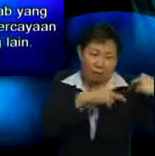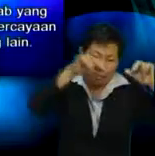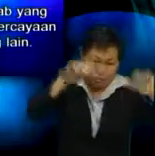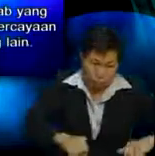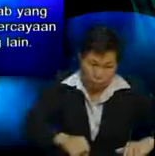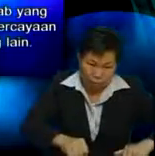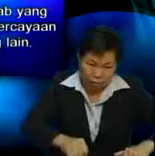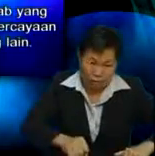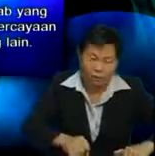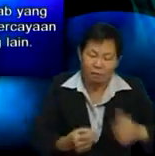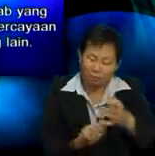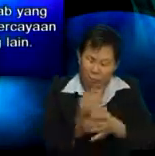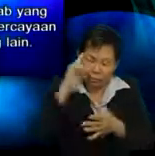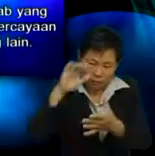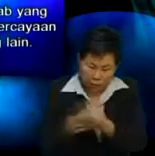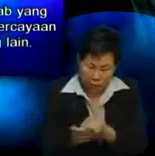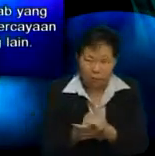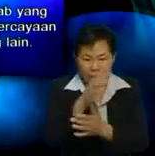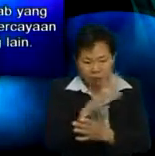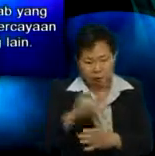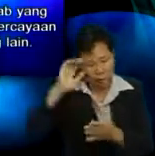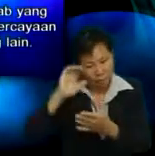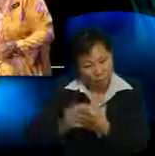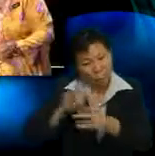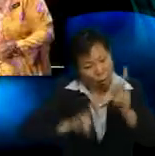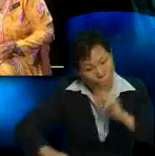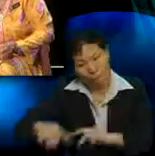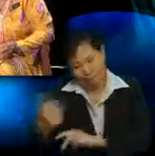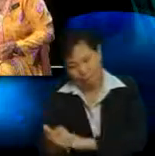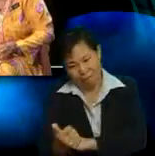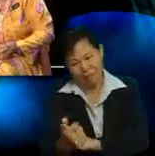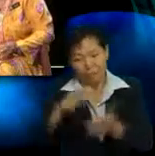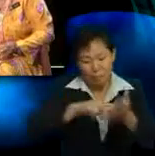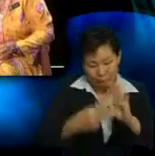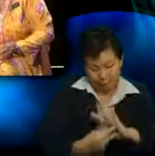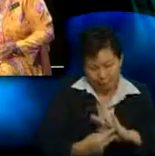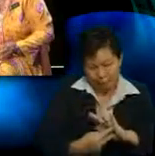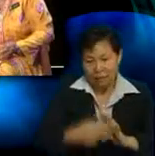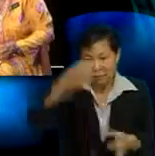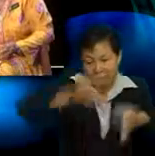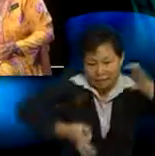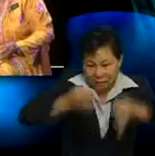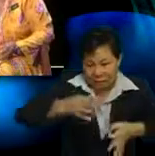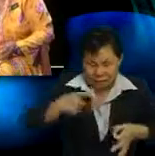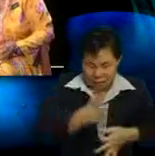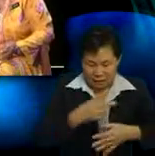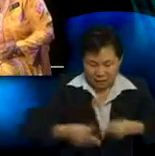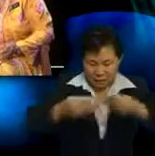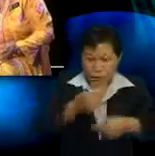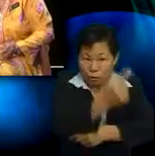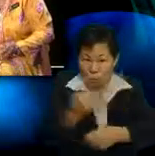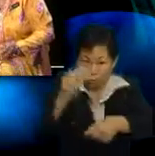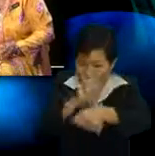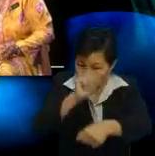boleh menimbulkan kepercayaan dan keyakinan orang lain. Ini bermakna, sekiranya kita diberikan